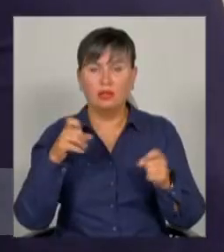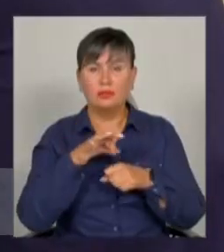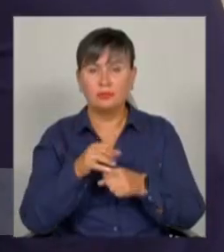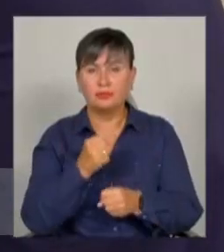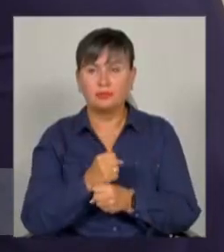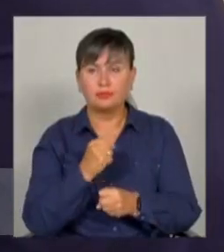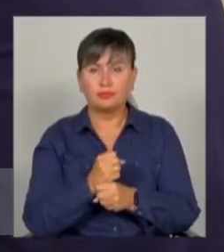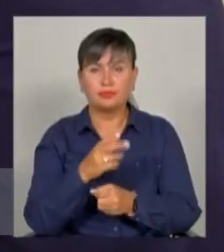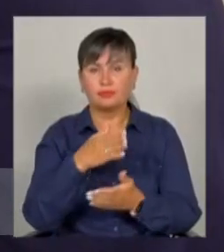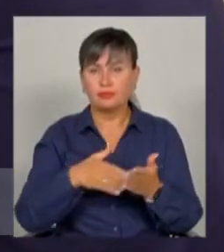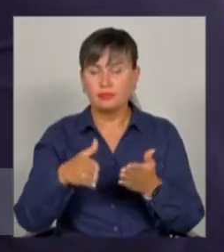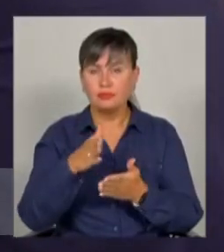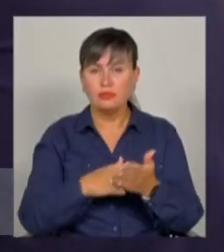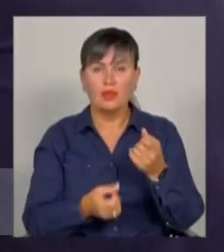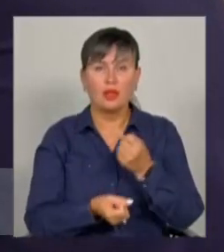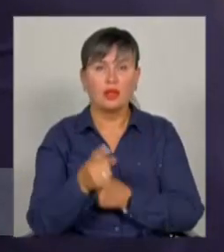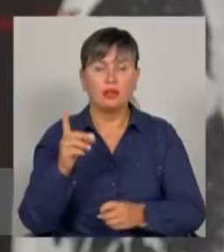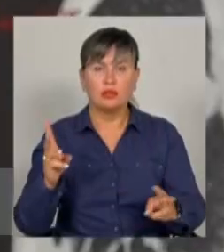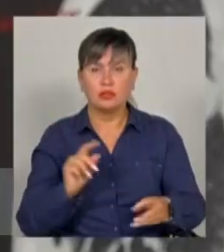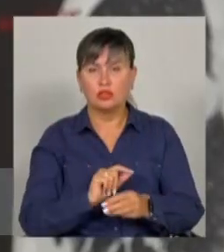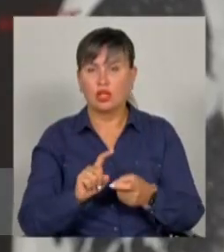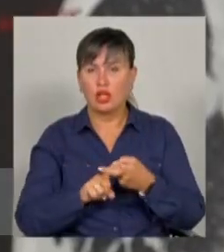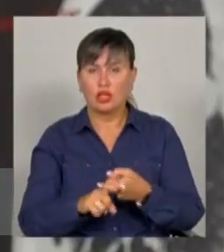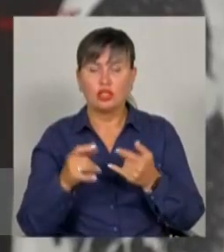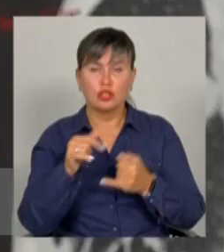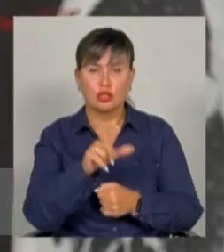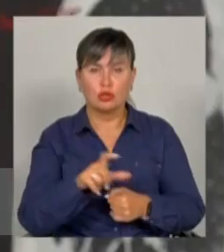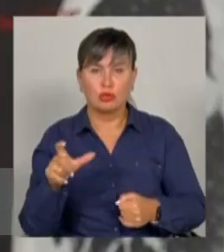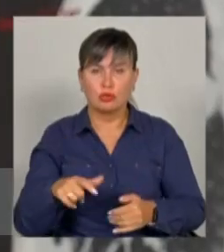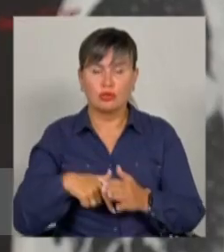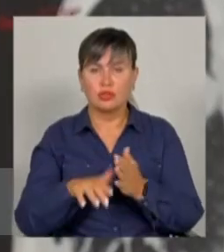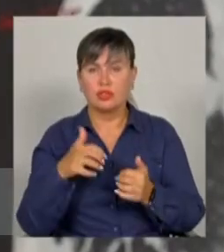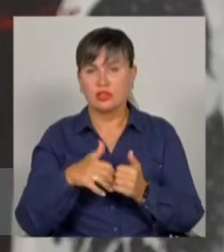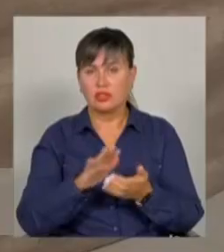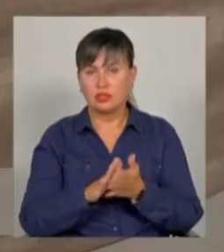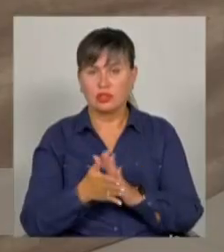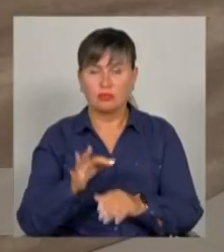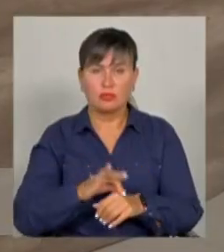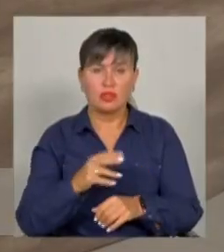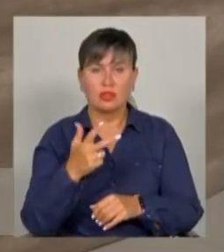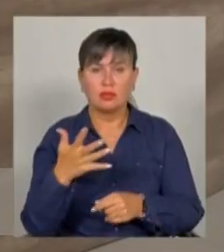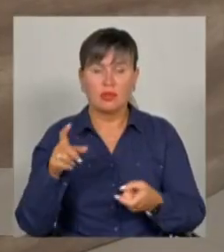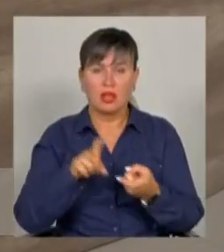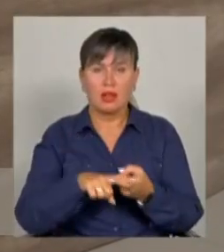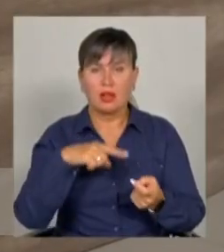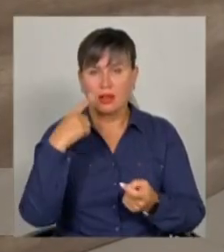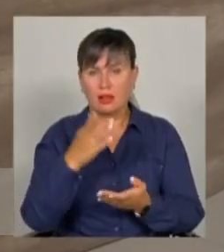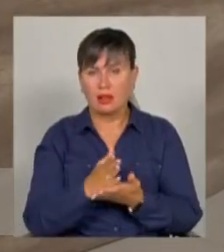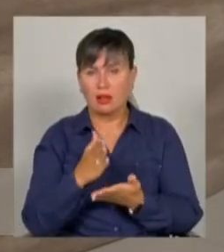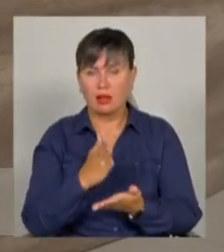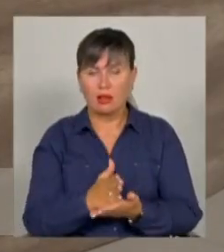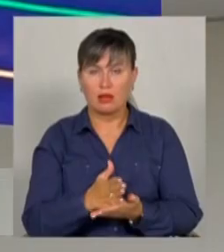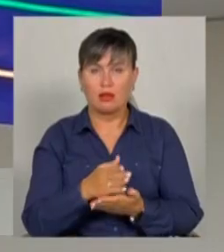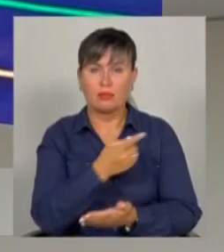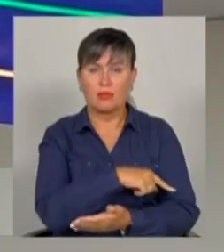по ликвидации очага заражения. Сейчас пациенты в состоянии средней тяжести. 35 контактных лиц находятся